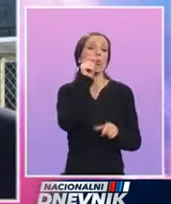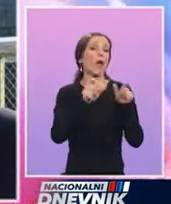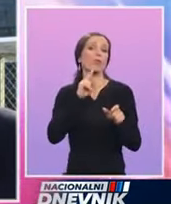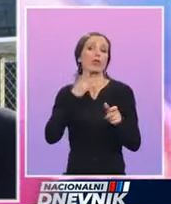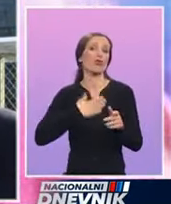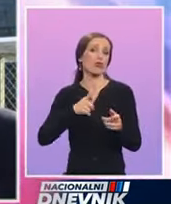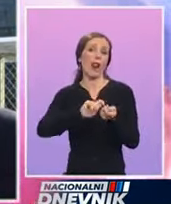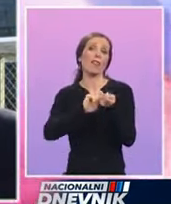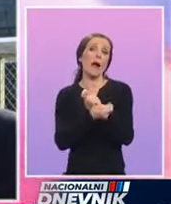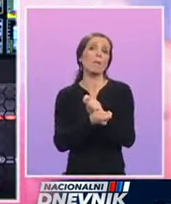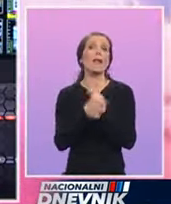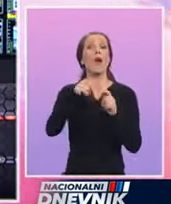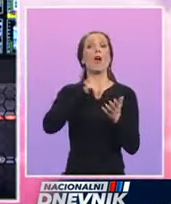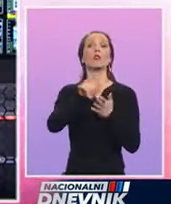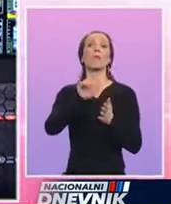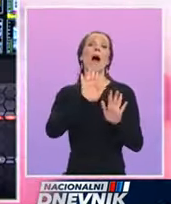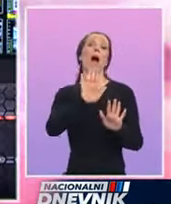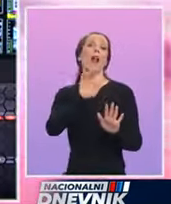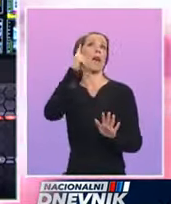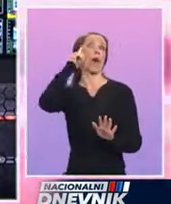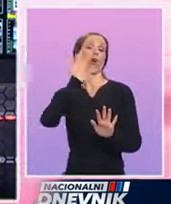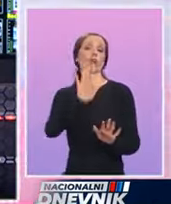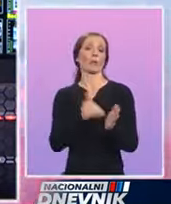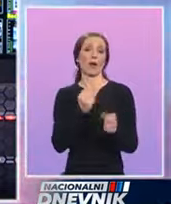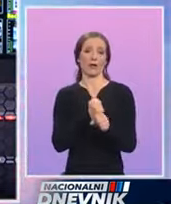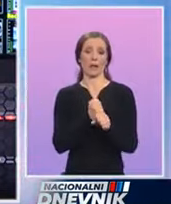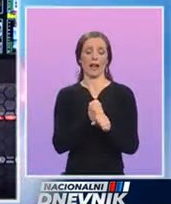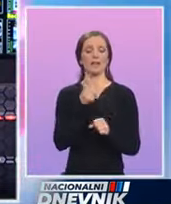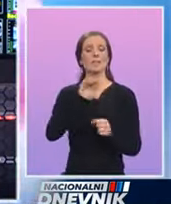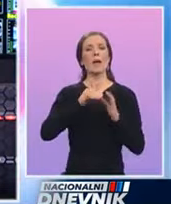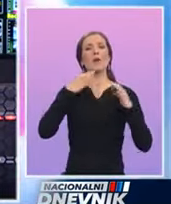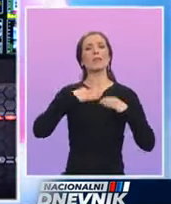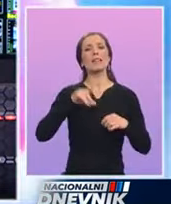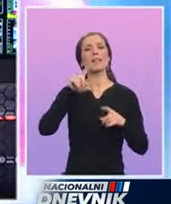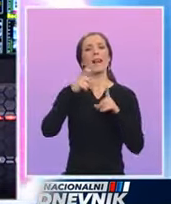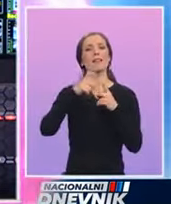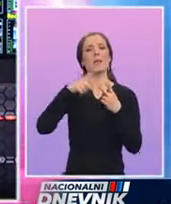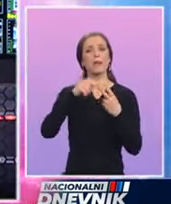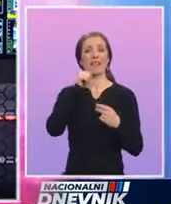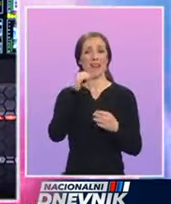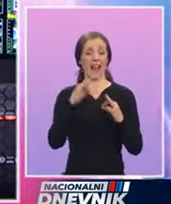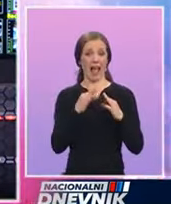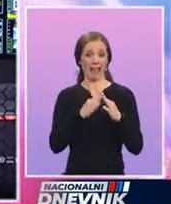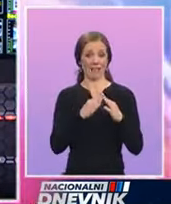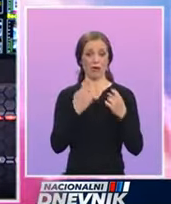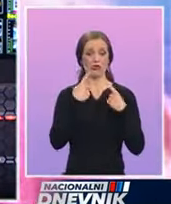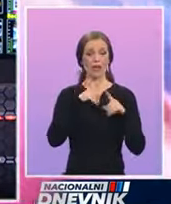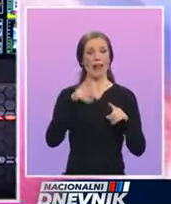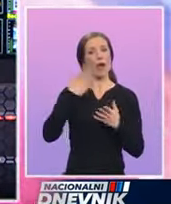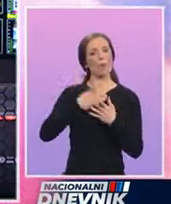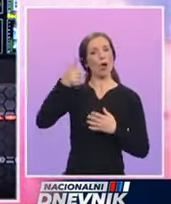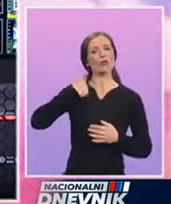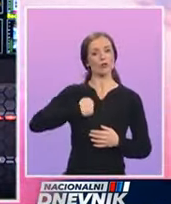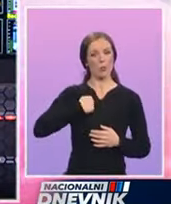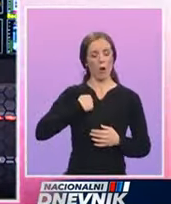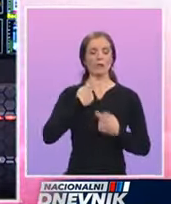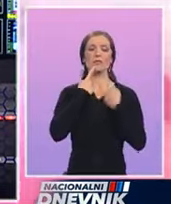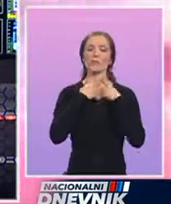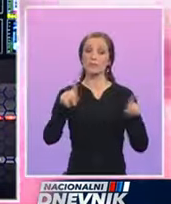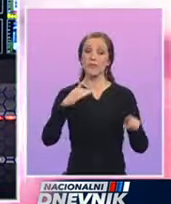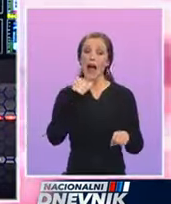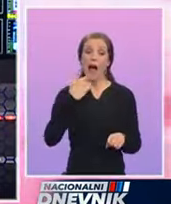vrše konverziju, ali na njihov način. Potpredsednik Liberalno-demokratske partije Ivan Andrić poručuje u Subotici građanima da ako